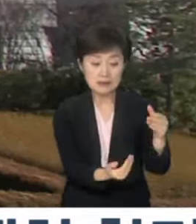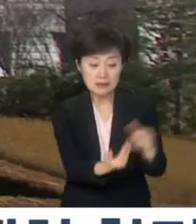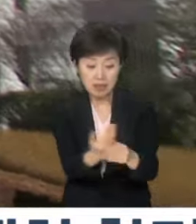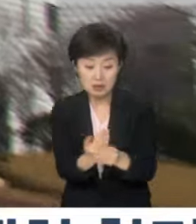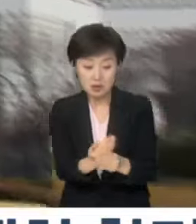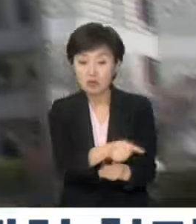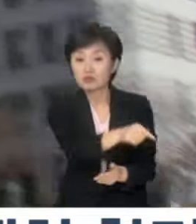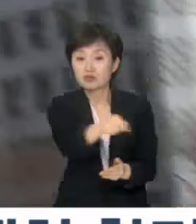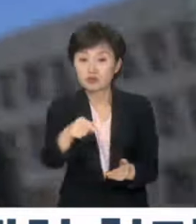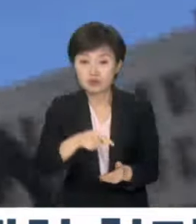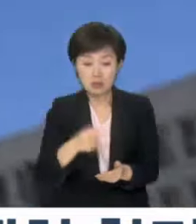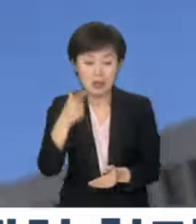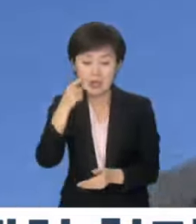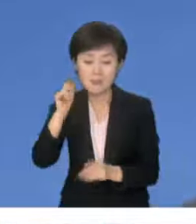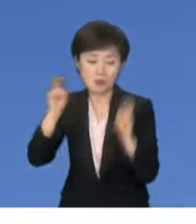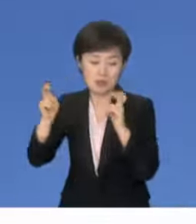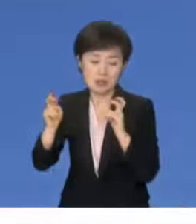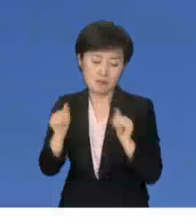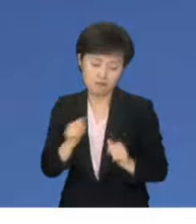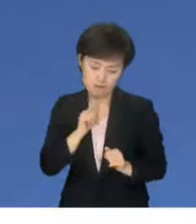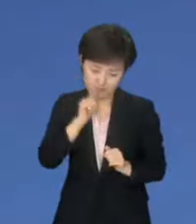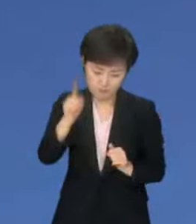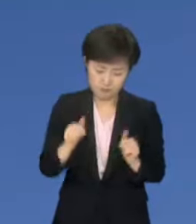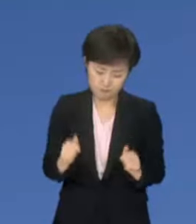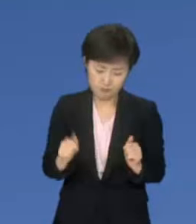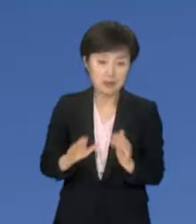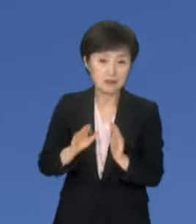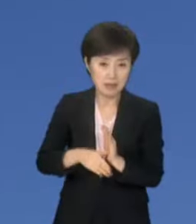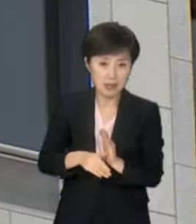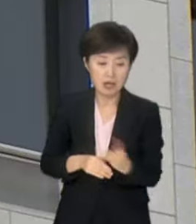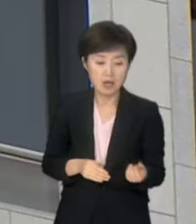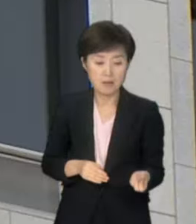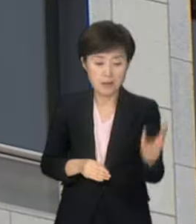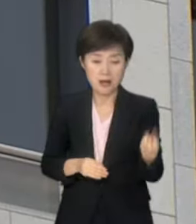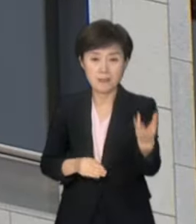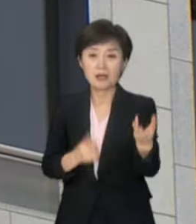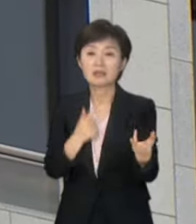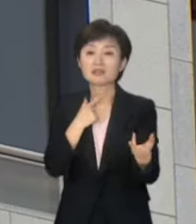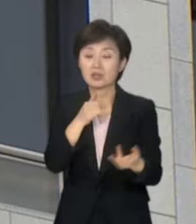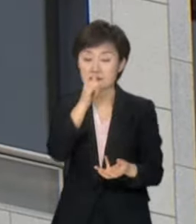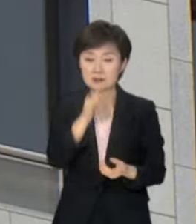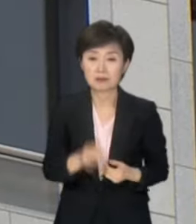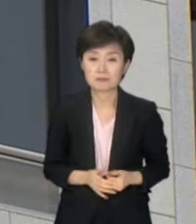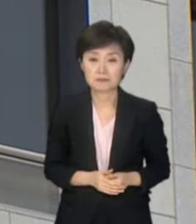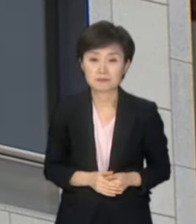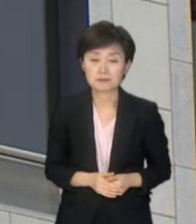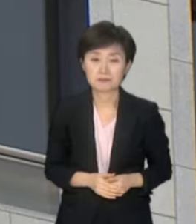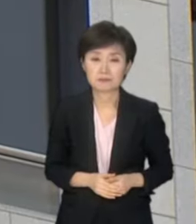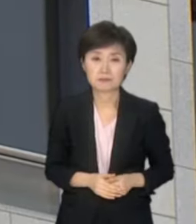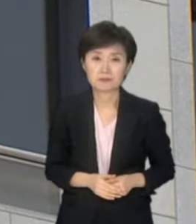피해자와 유족들이 일본 기업을 상대로 낸 소송에서도 같은 판결을 내놨습니다.